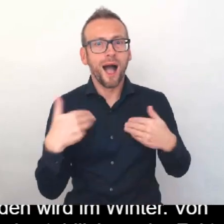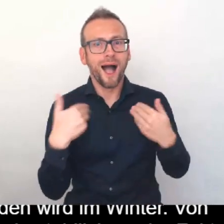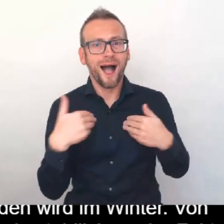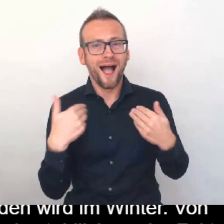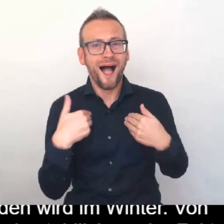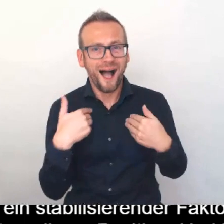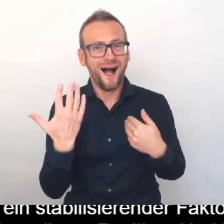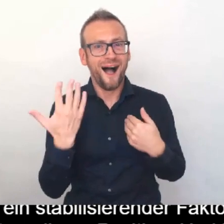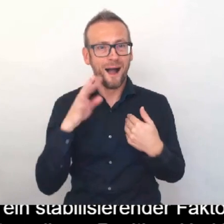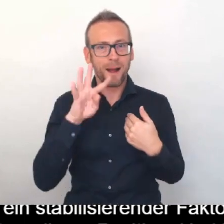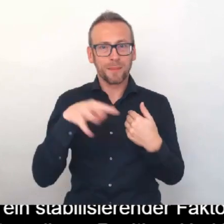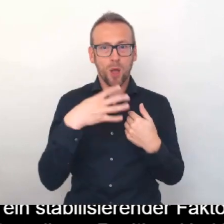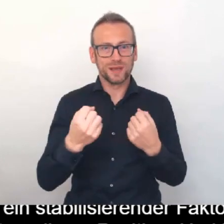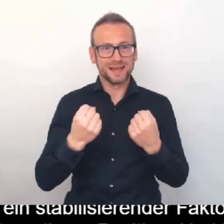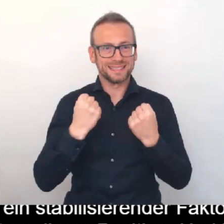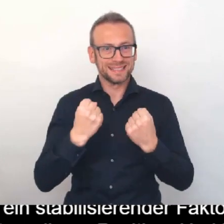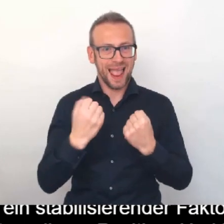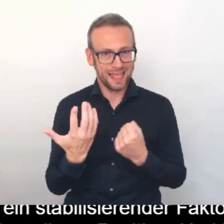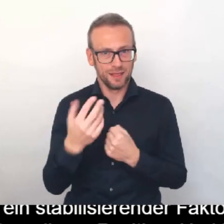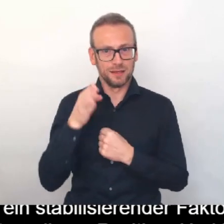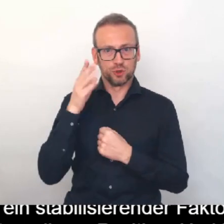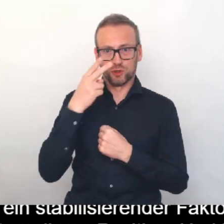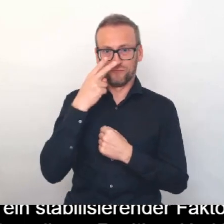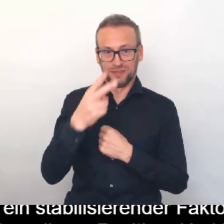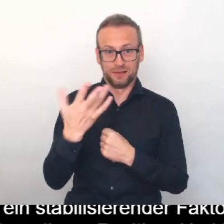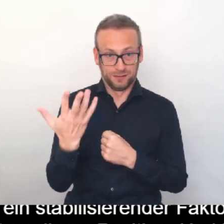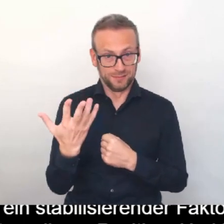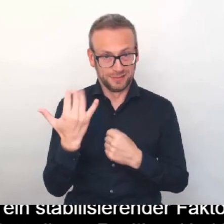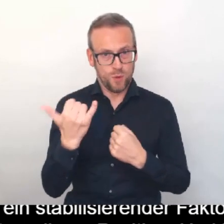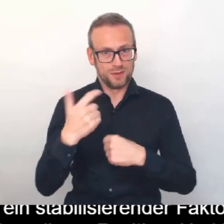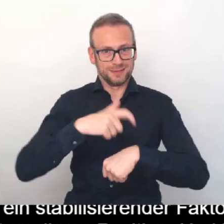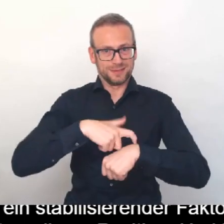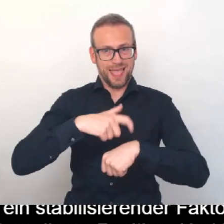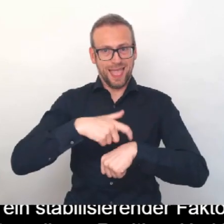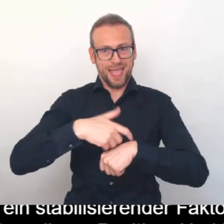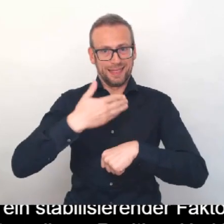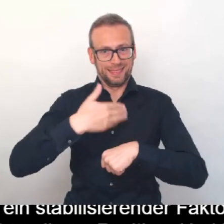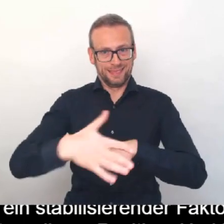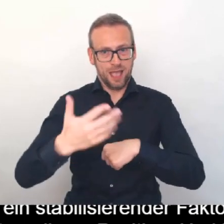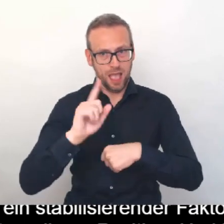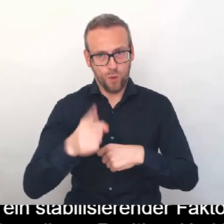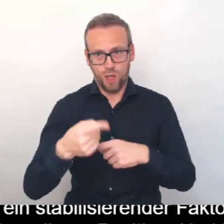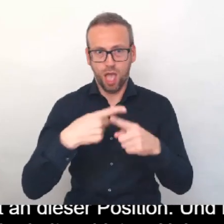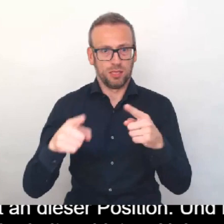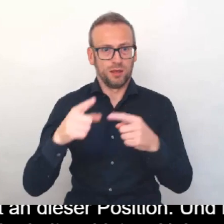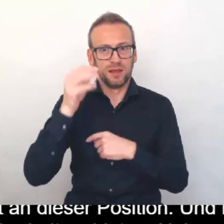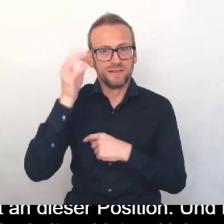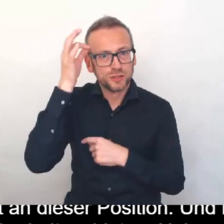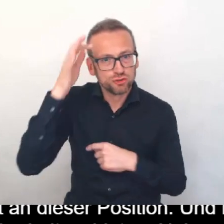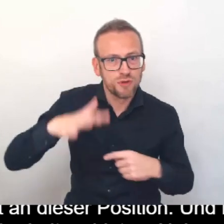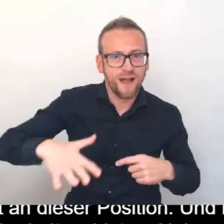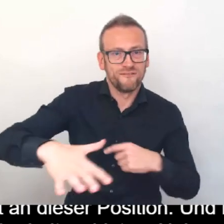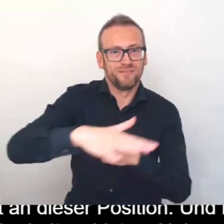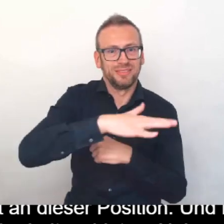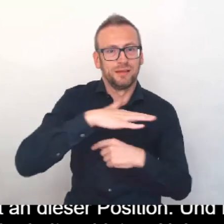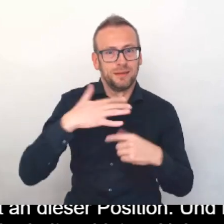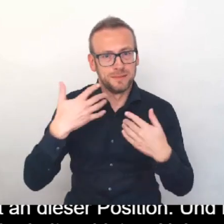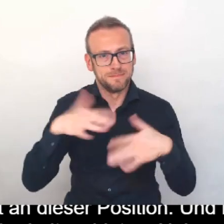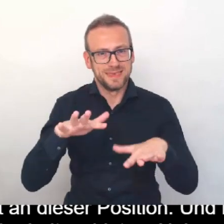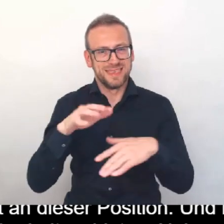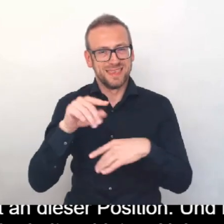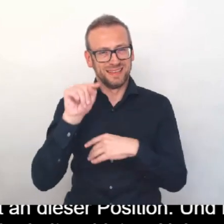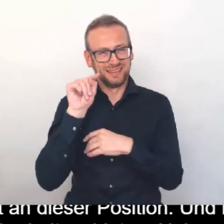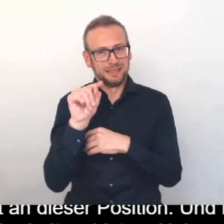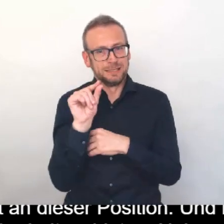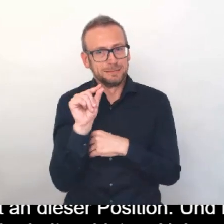auftaucht beim Promotionsrecht. Das gilt ja so ein bisschen als die heilige Kuh. bin leider ganz schlecht. Echt? Ja. Vielleicht können Sie ein bisschen besser rein.